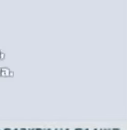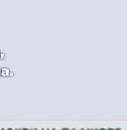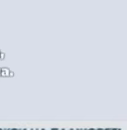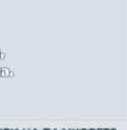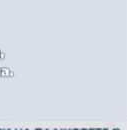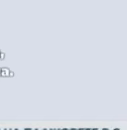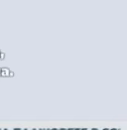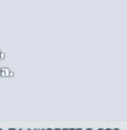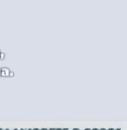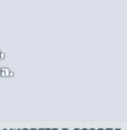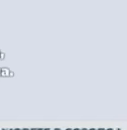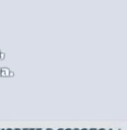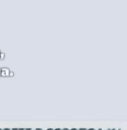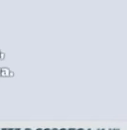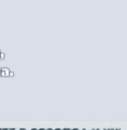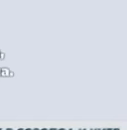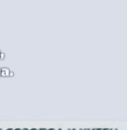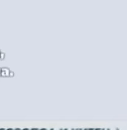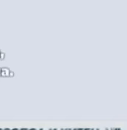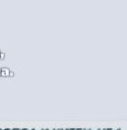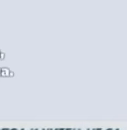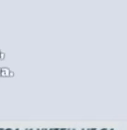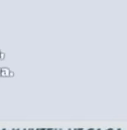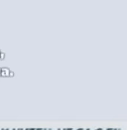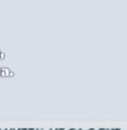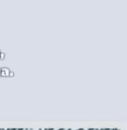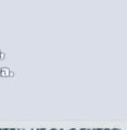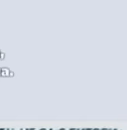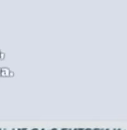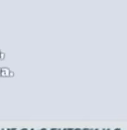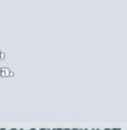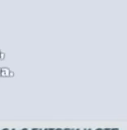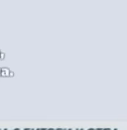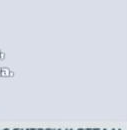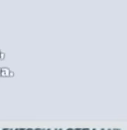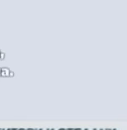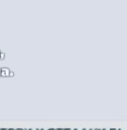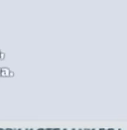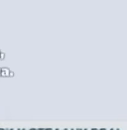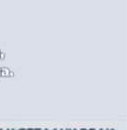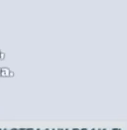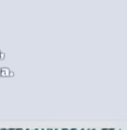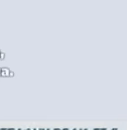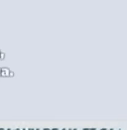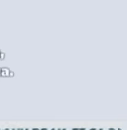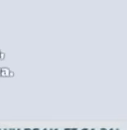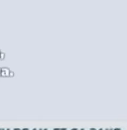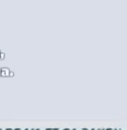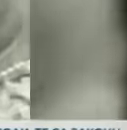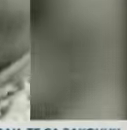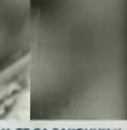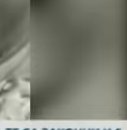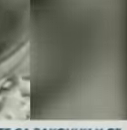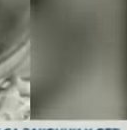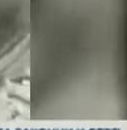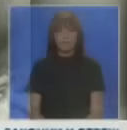I am deeply grateful too for the love and support that has been shown to my wife and myself during this